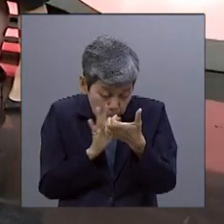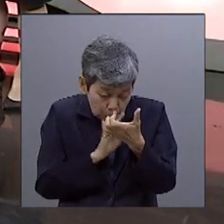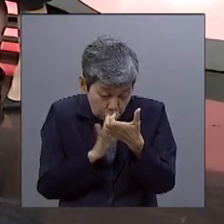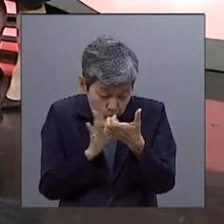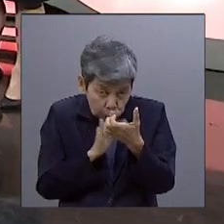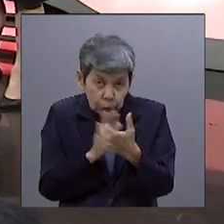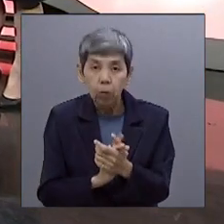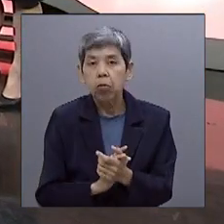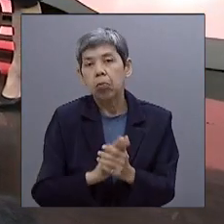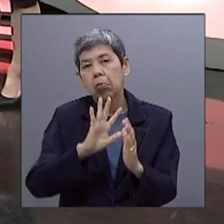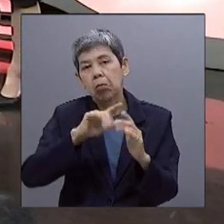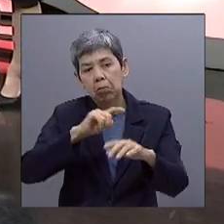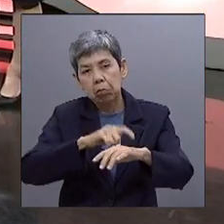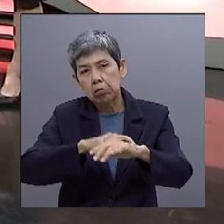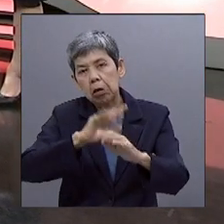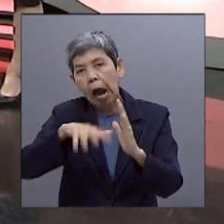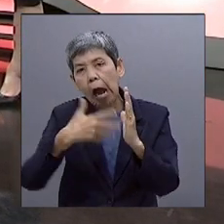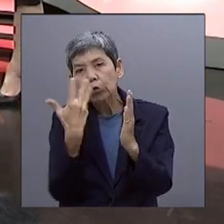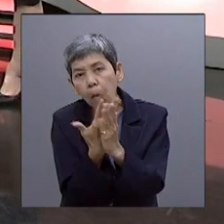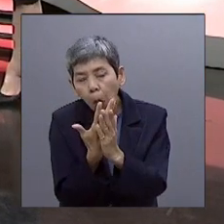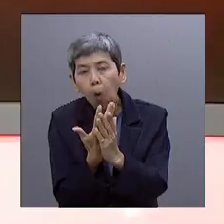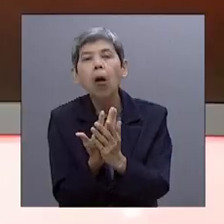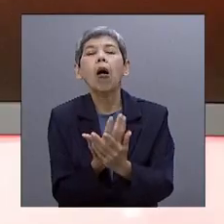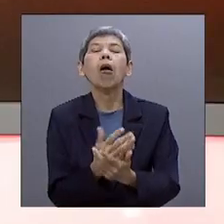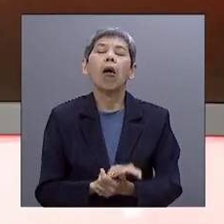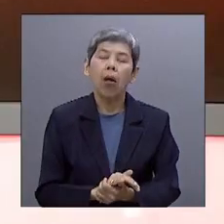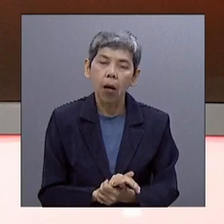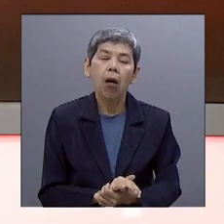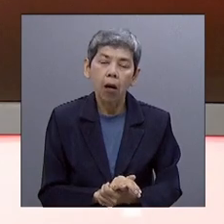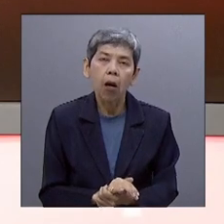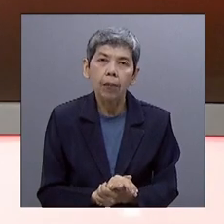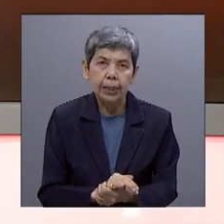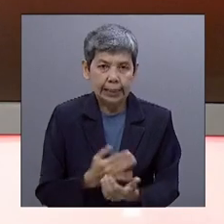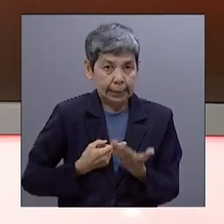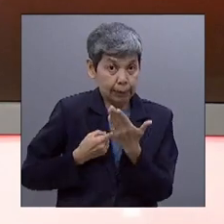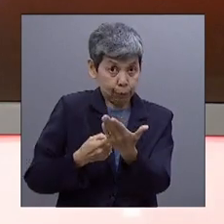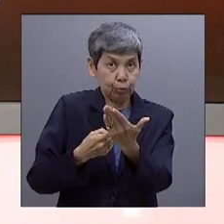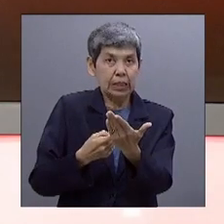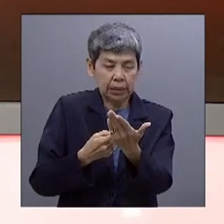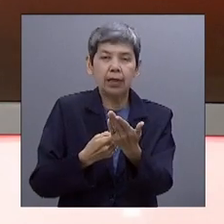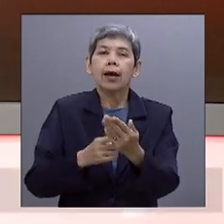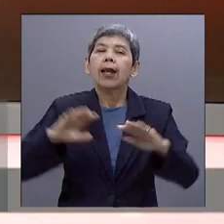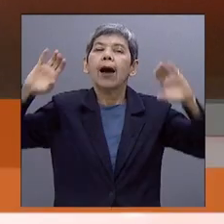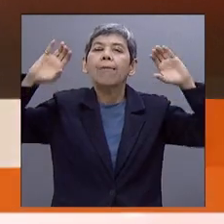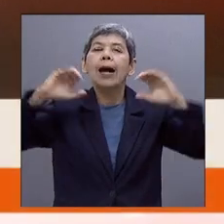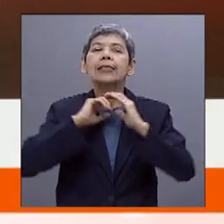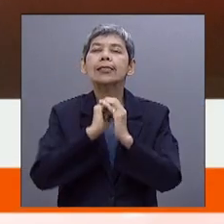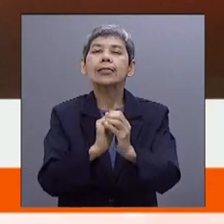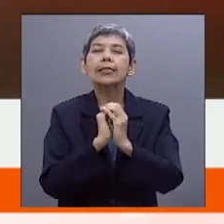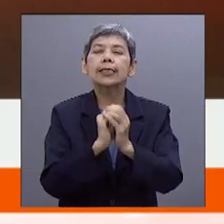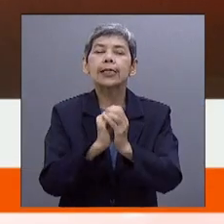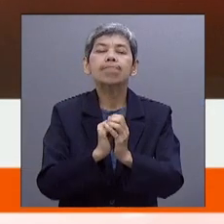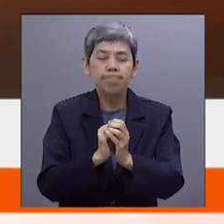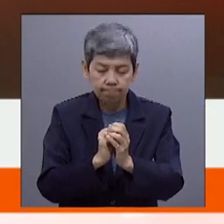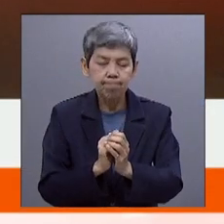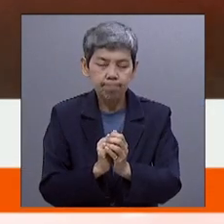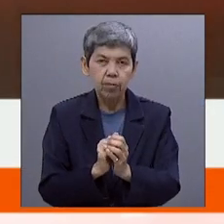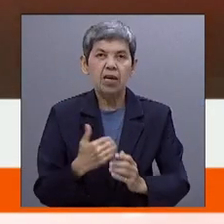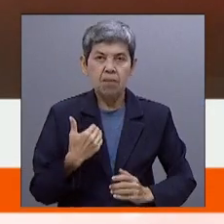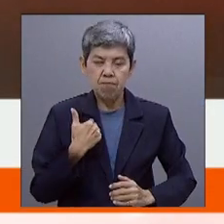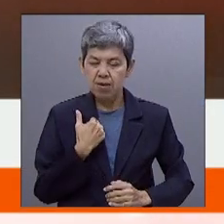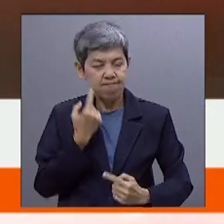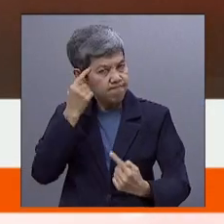5ชั่วโมง 28นาทีค่ะแต่ว่าสำหรับข้อเสนอครั้งล่าสุดที่มาจากทางการจีนเนี่ยนะคะก็คือมี